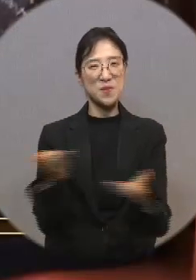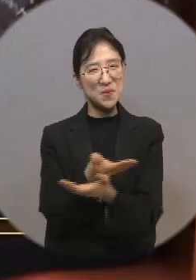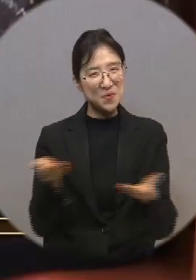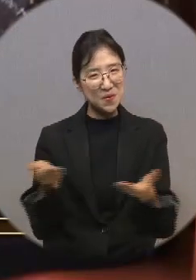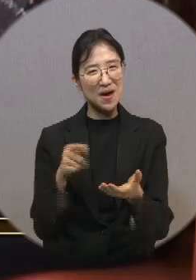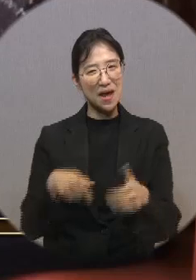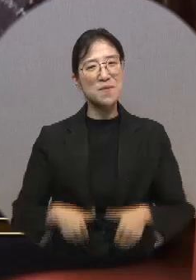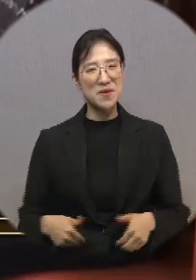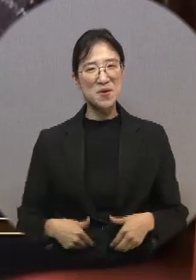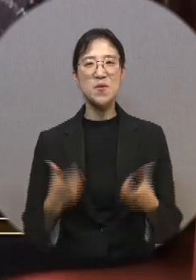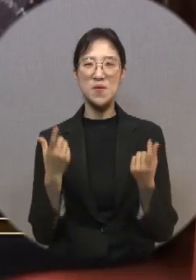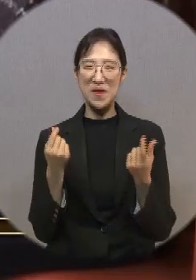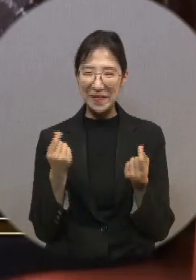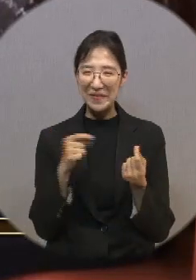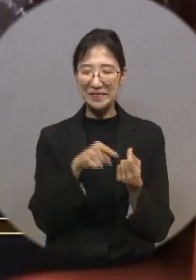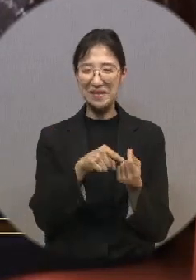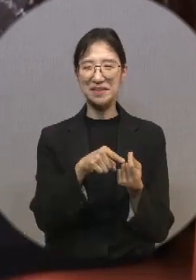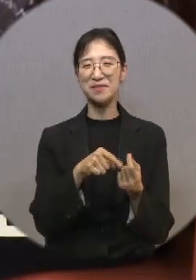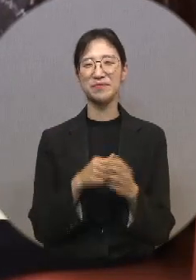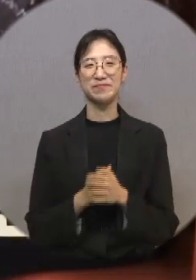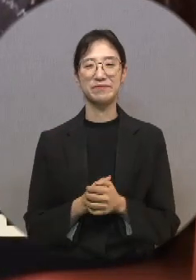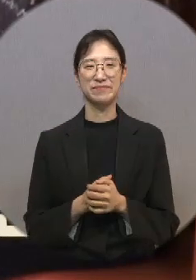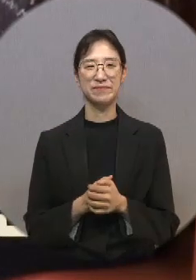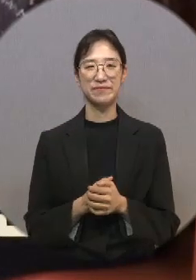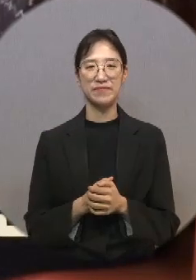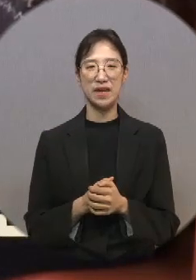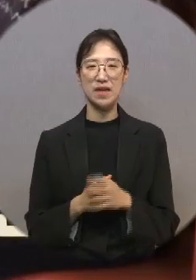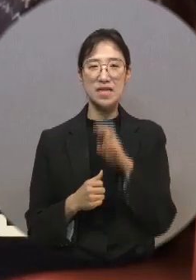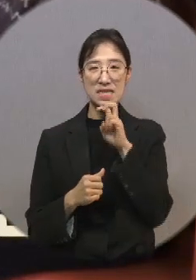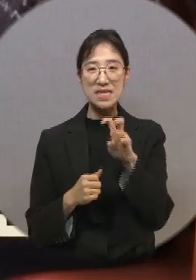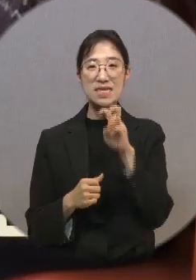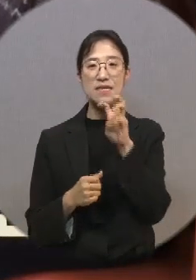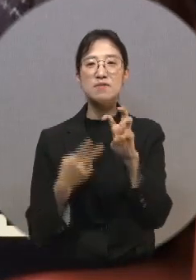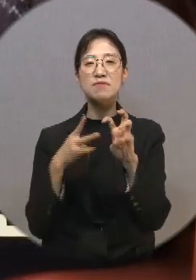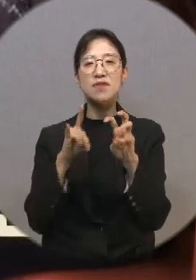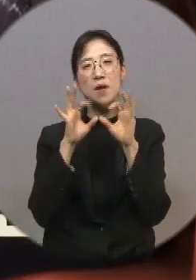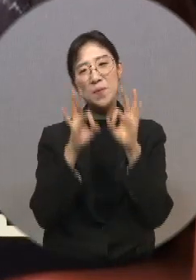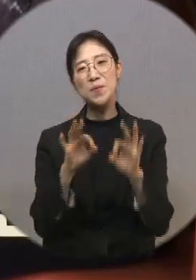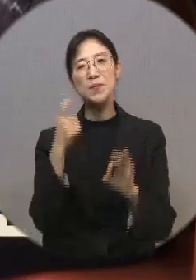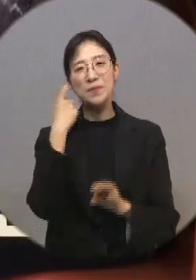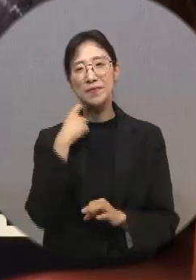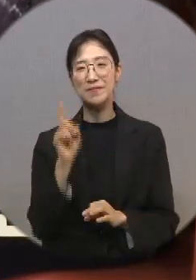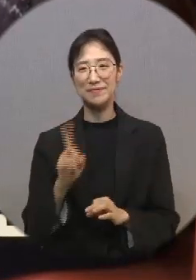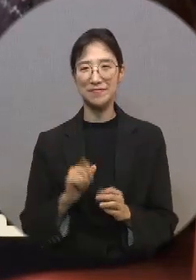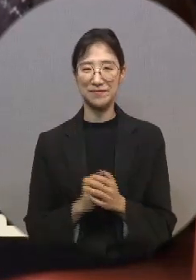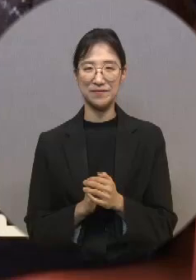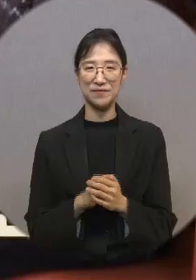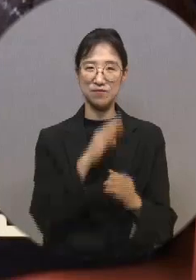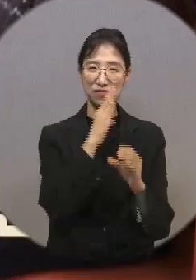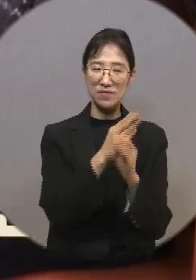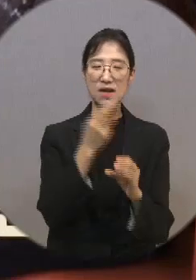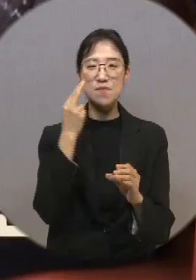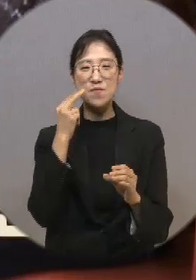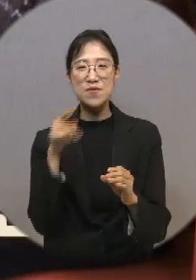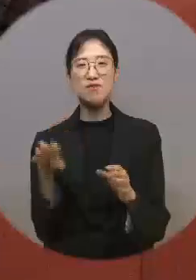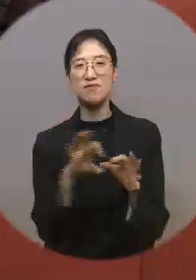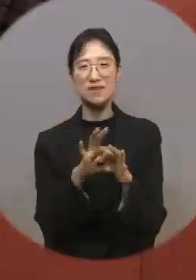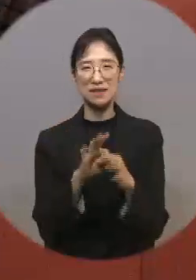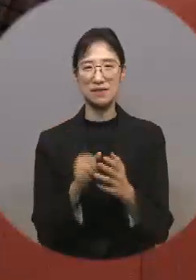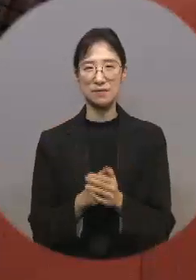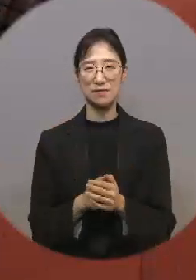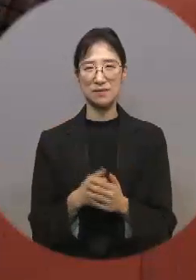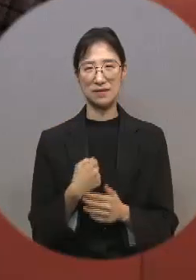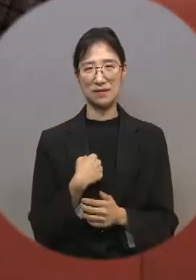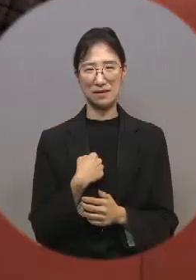지금 남겨놓고 있는 거라고 볼 수 있겠습니다. 2030 세대가 보기엔 어떻습니까? 네, 북미 관계를 바라볼 때. 그러니까 사실 제가